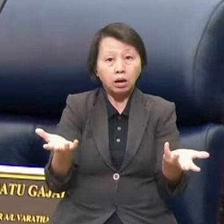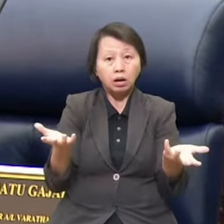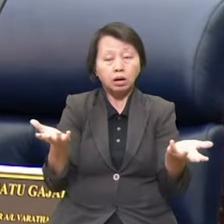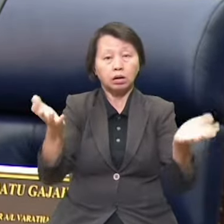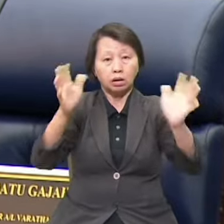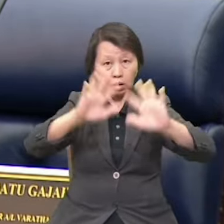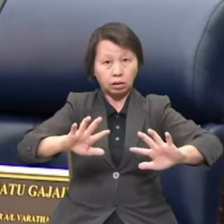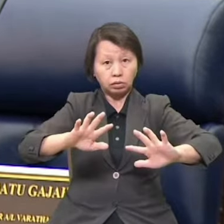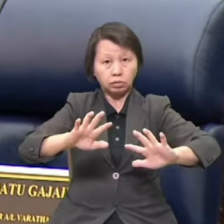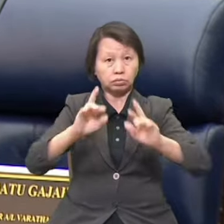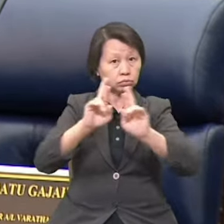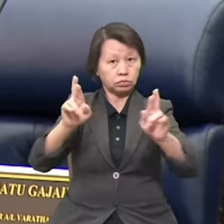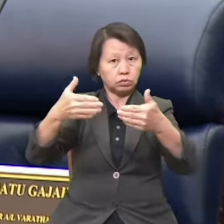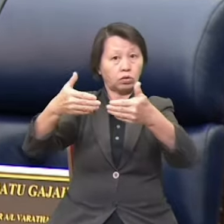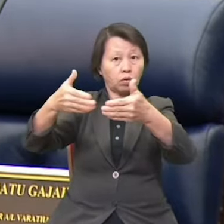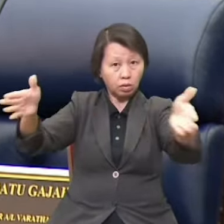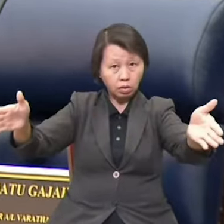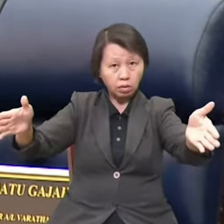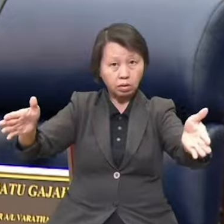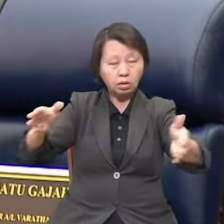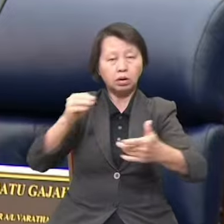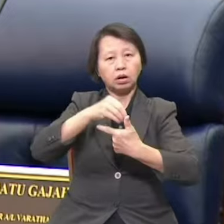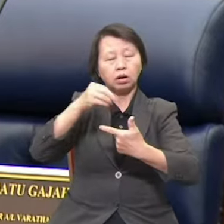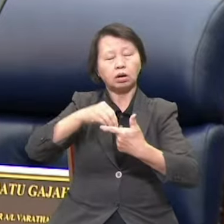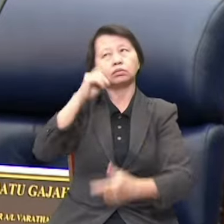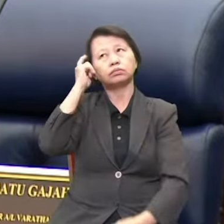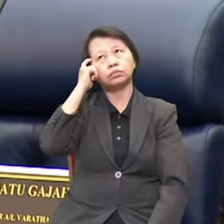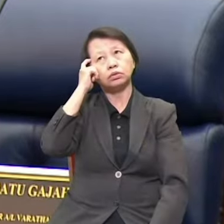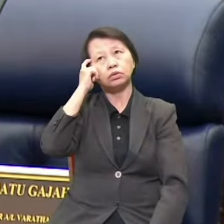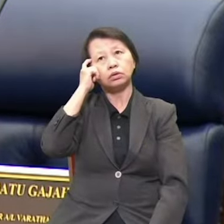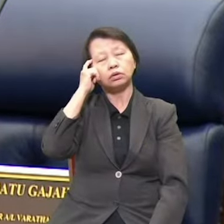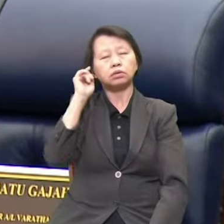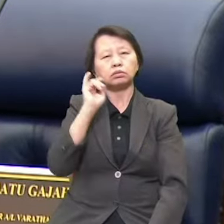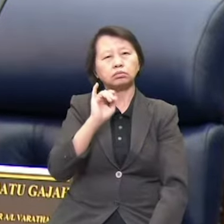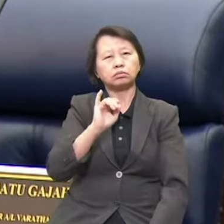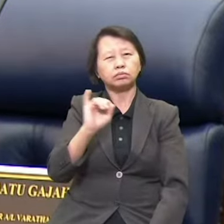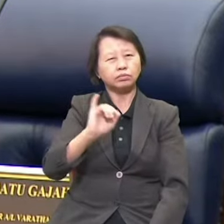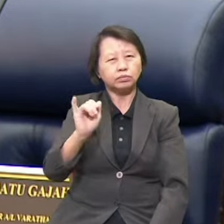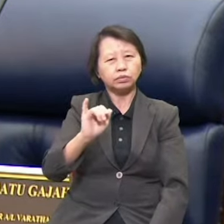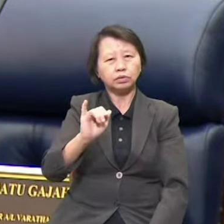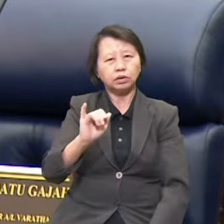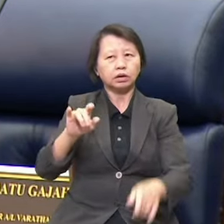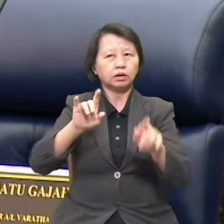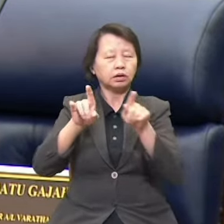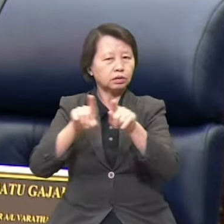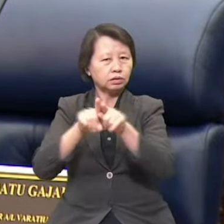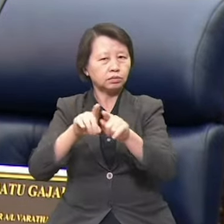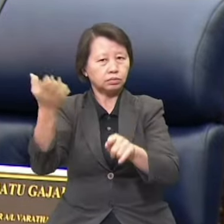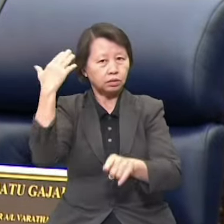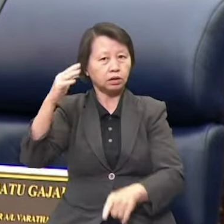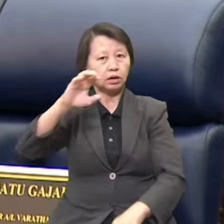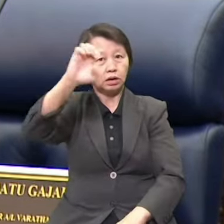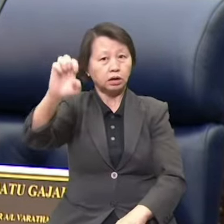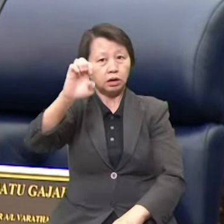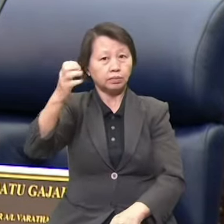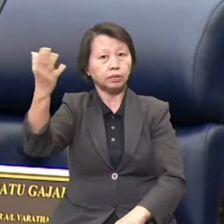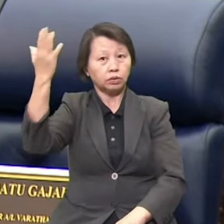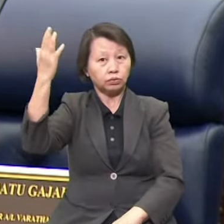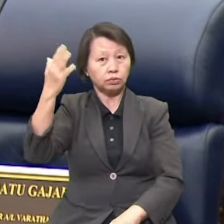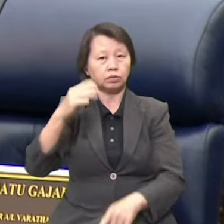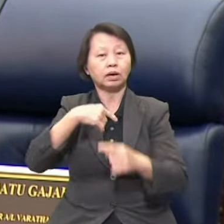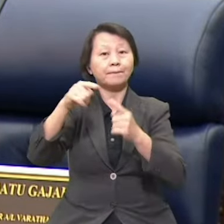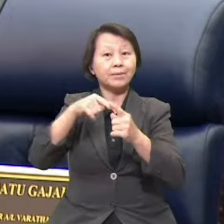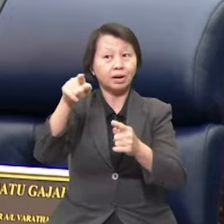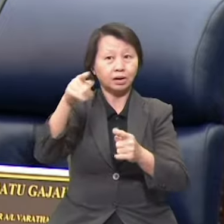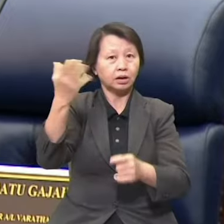kelonggaran di di ataupun memikirkan untuk bergerak sebagaimana Eropa satu ketika dahulu apabila